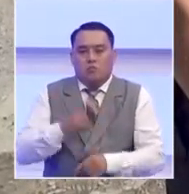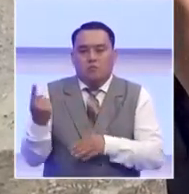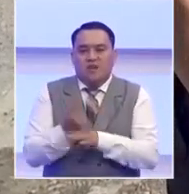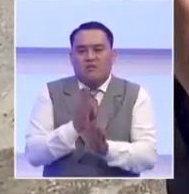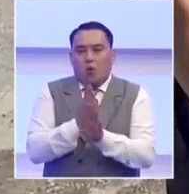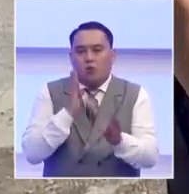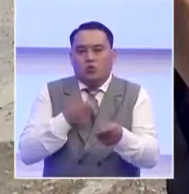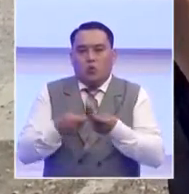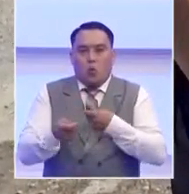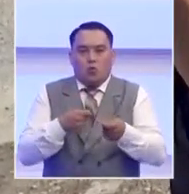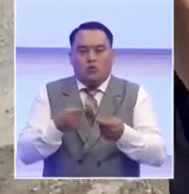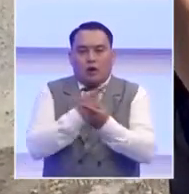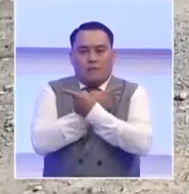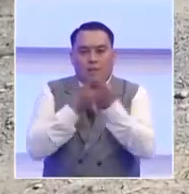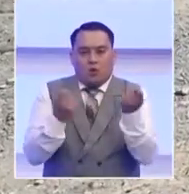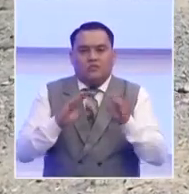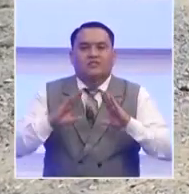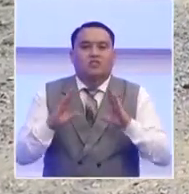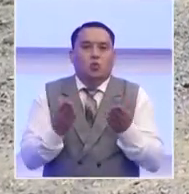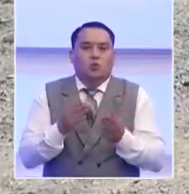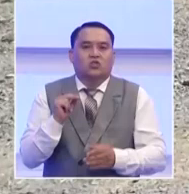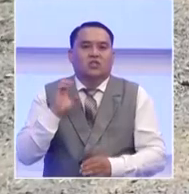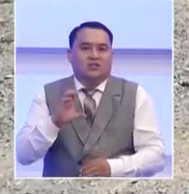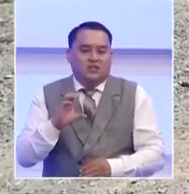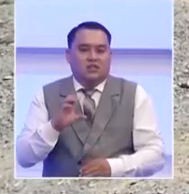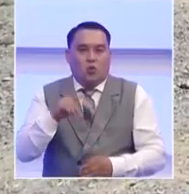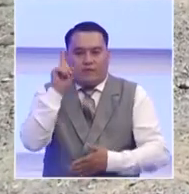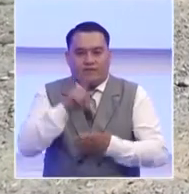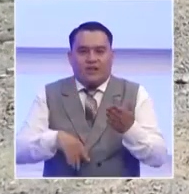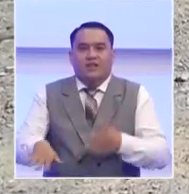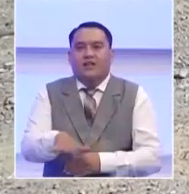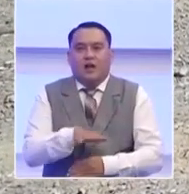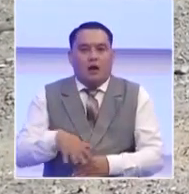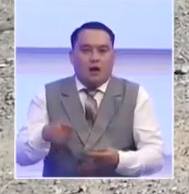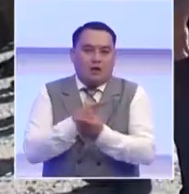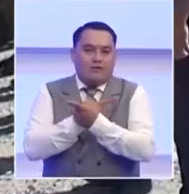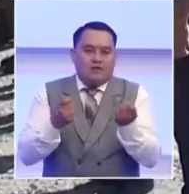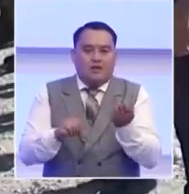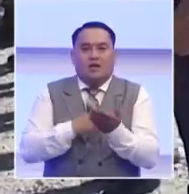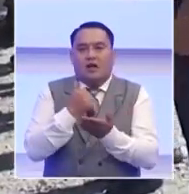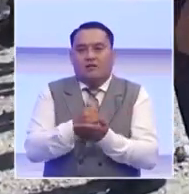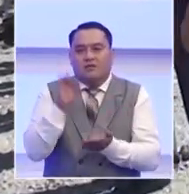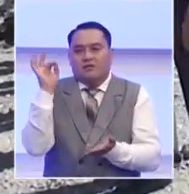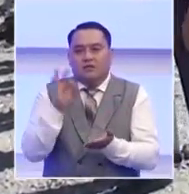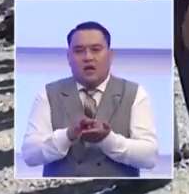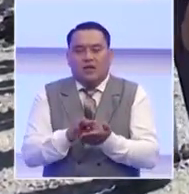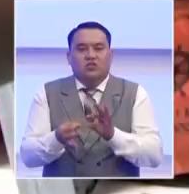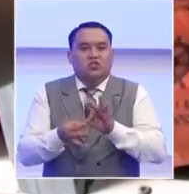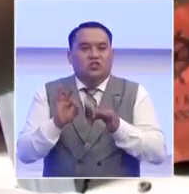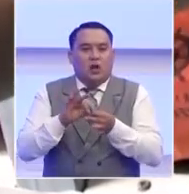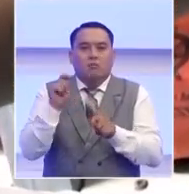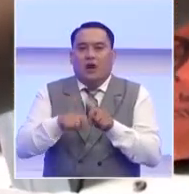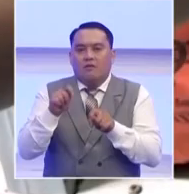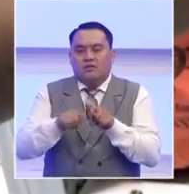очередь руководители доводят до сведения текущую ситуацию с ЧС на вверенной территории и озвучивают основные задачи. В очередной раз тщательно проверяется